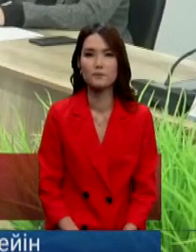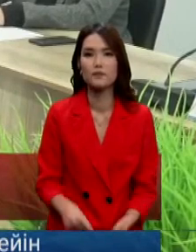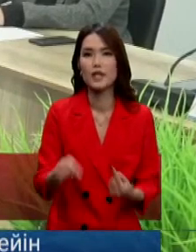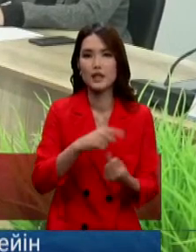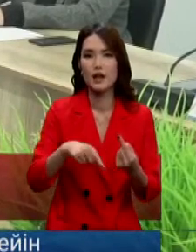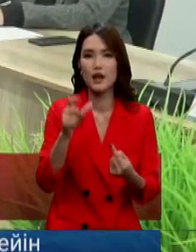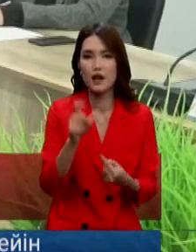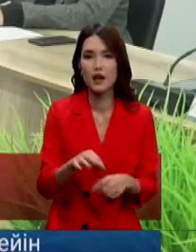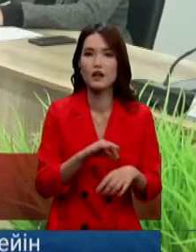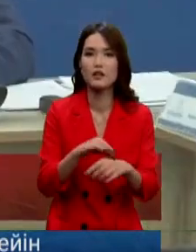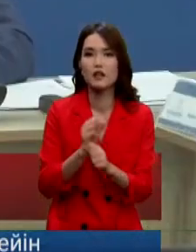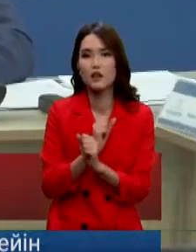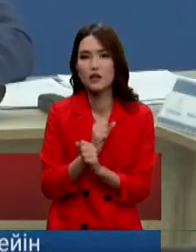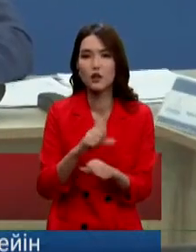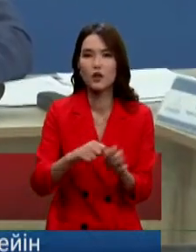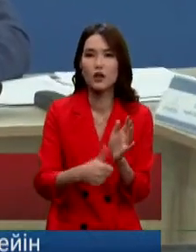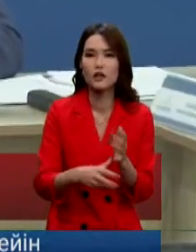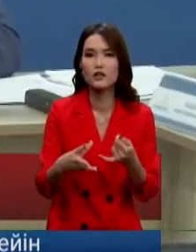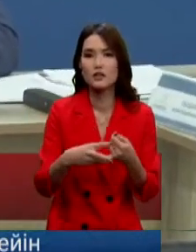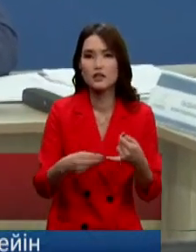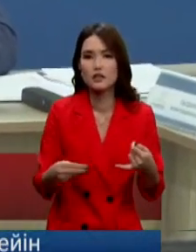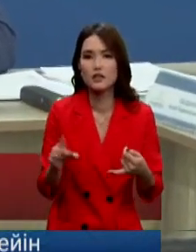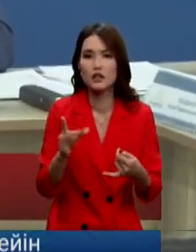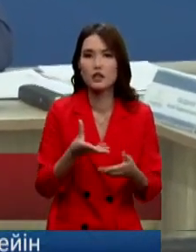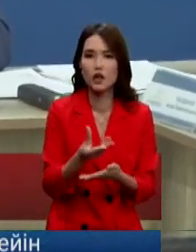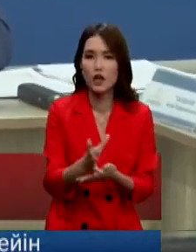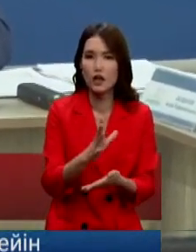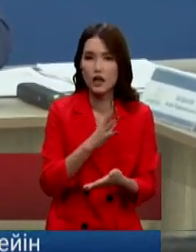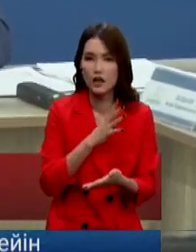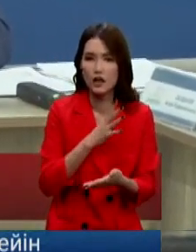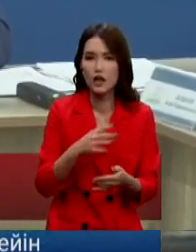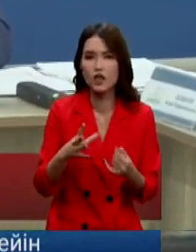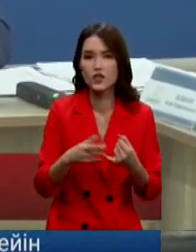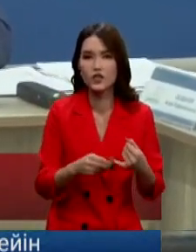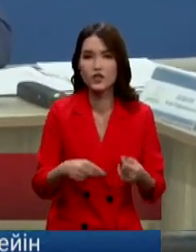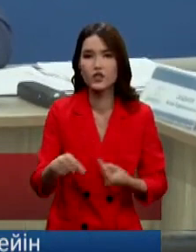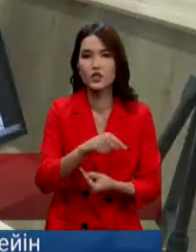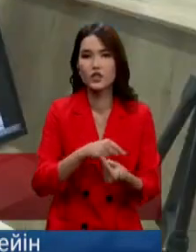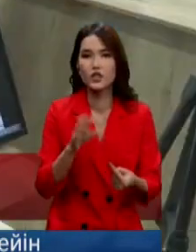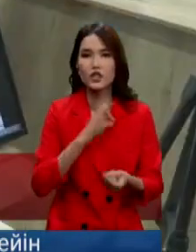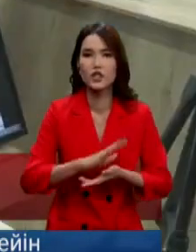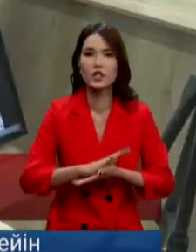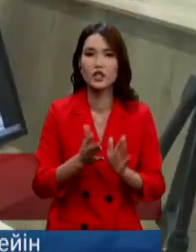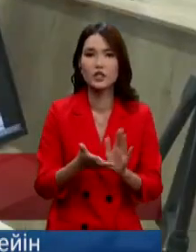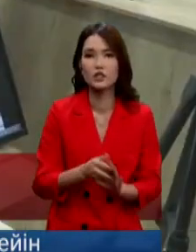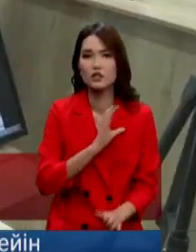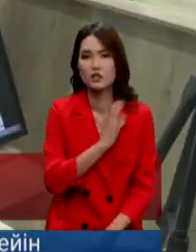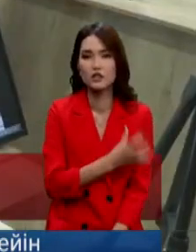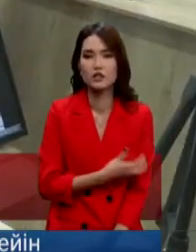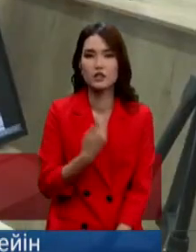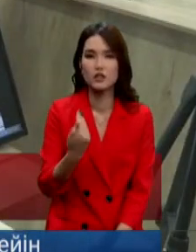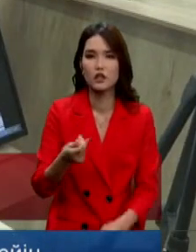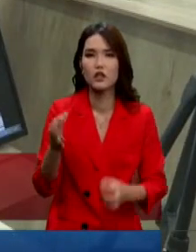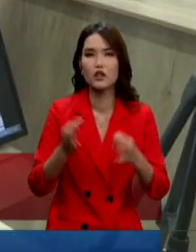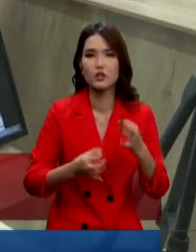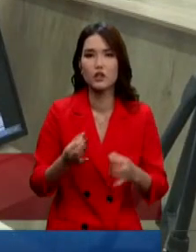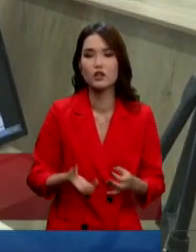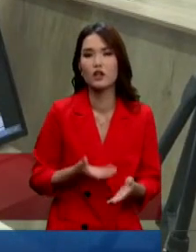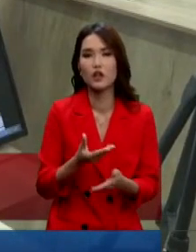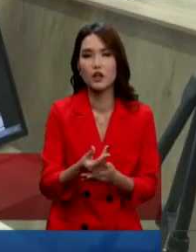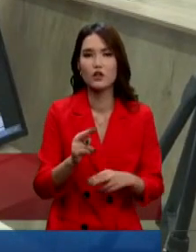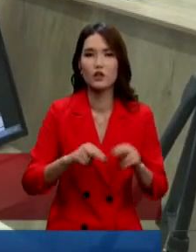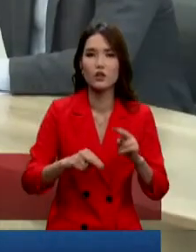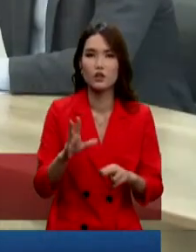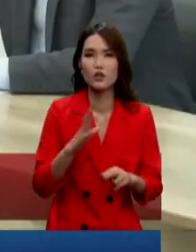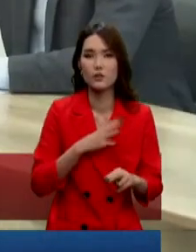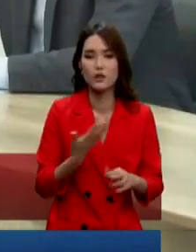Кәсіпкерлерге саябақтан 16 жер телімі берілген. Жер қатынастары бөлімі олармен келісім шарттың күшін жою жөнінде сотқа шағым түсірді.